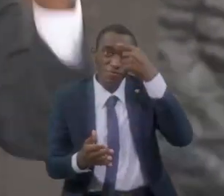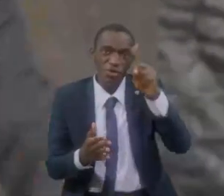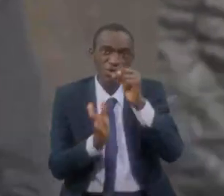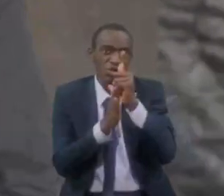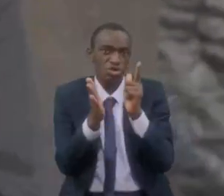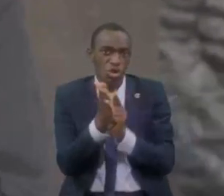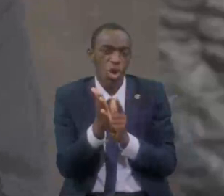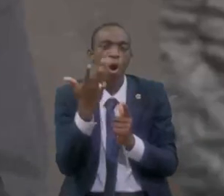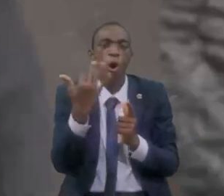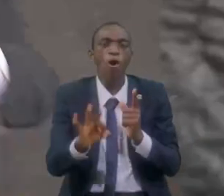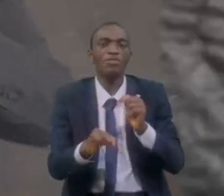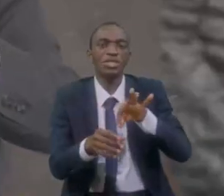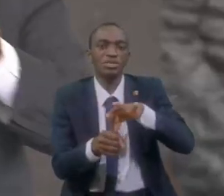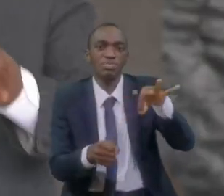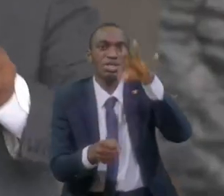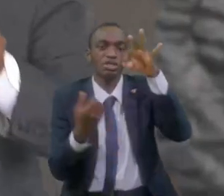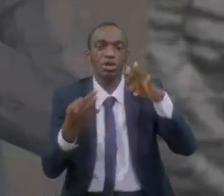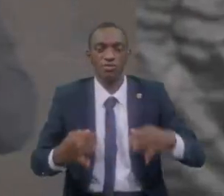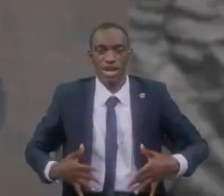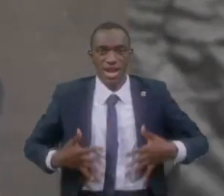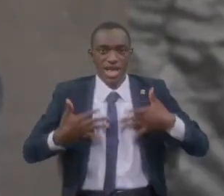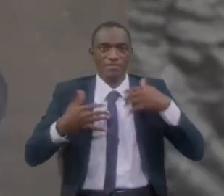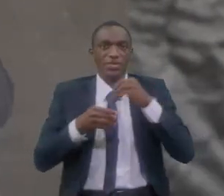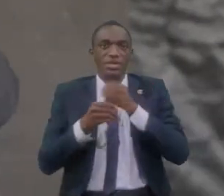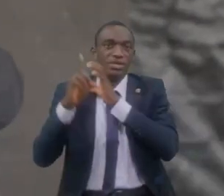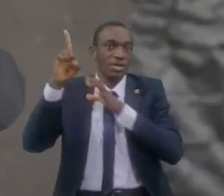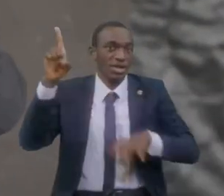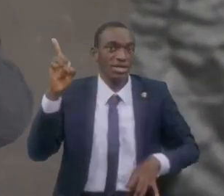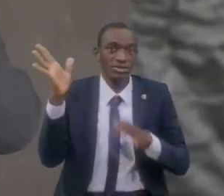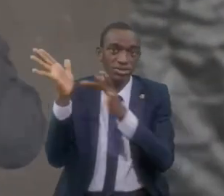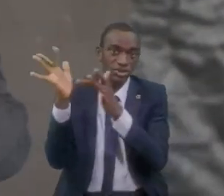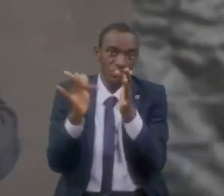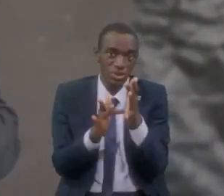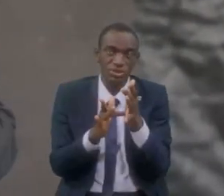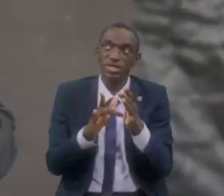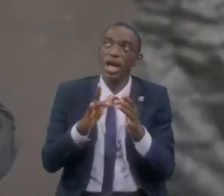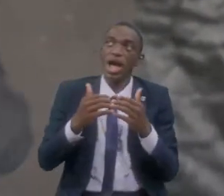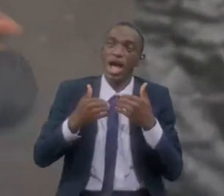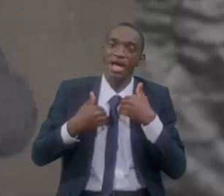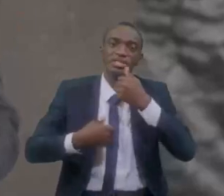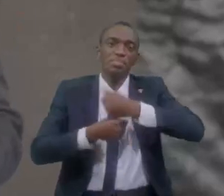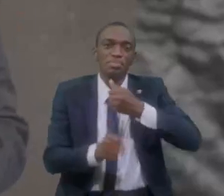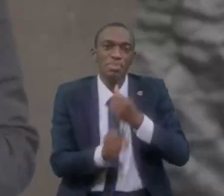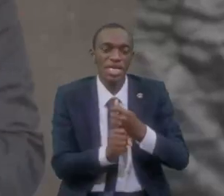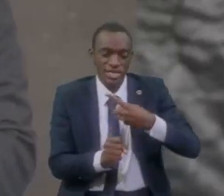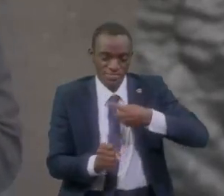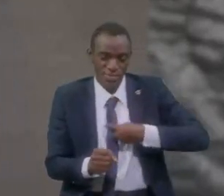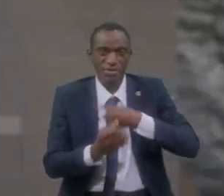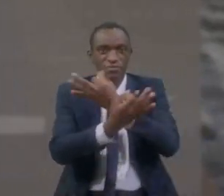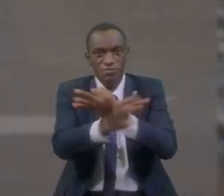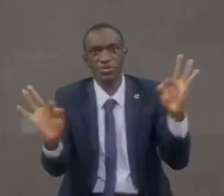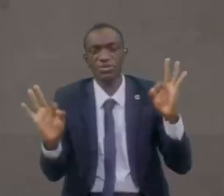En effet, la loi de l'esprit de vie en Christ m'a affranchi. C'est l'apôtre